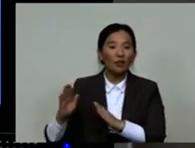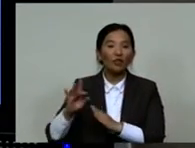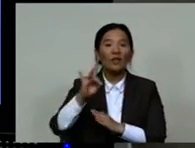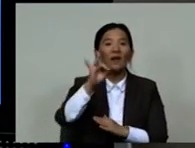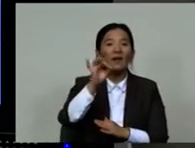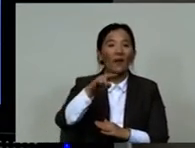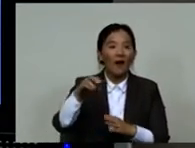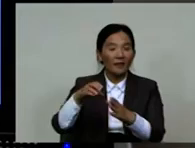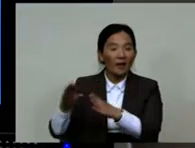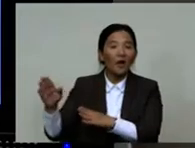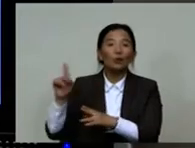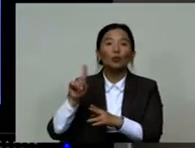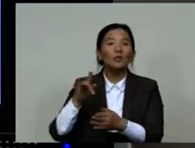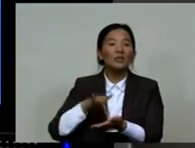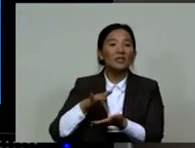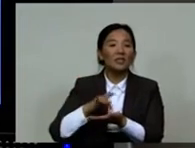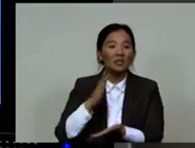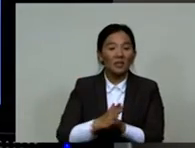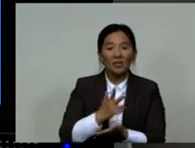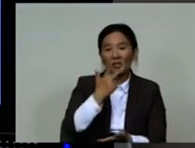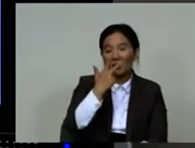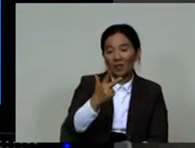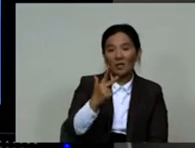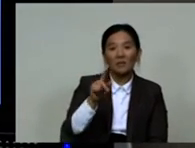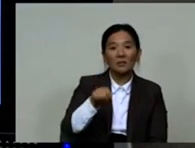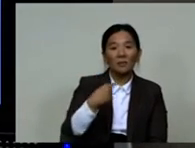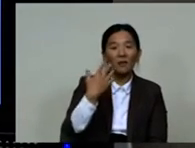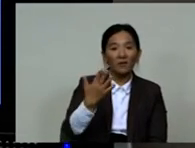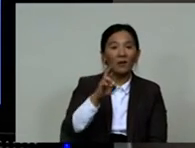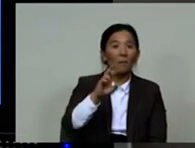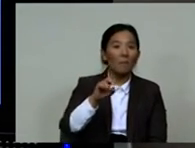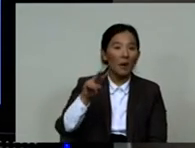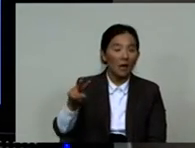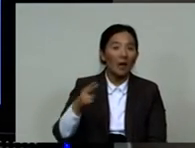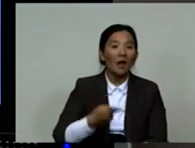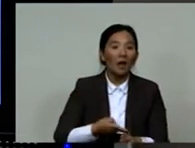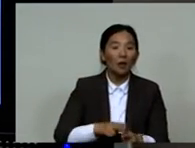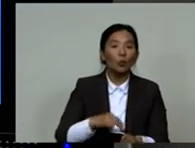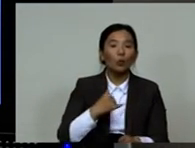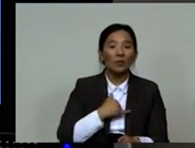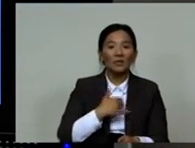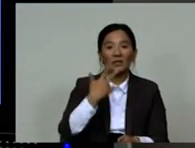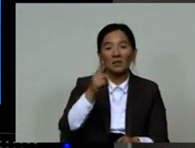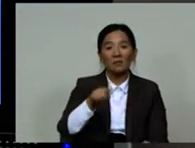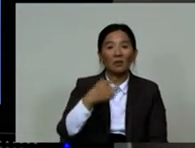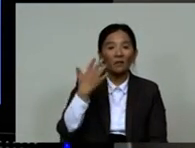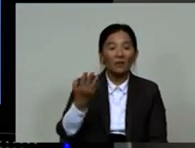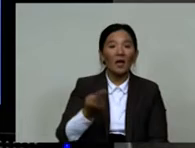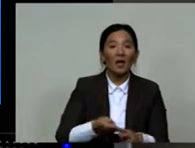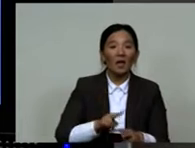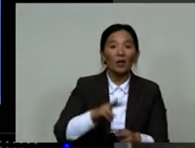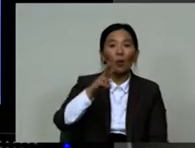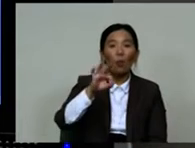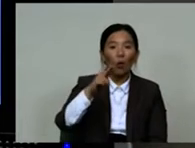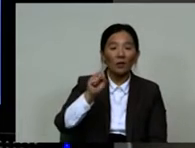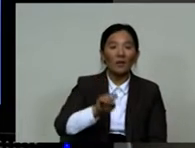Что посередине стоит? Конечно, 3,5 балла. То есть у нас 3,5 – это мода ряда